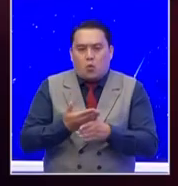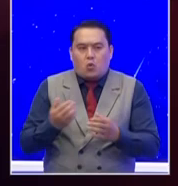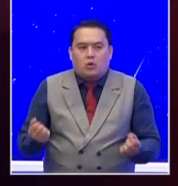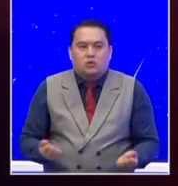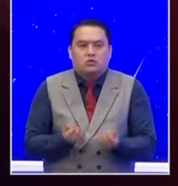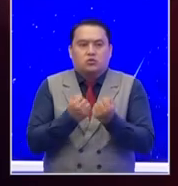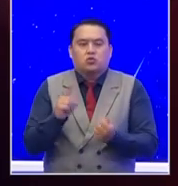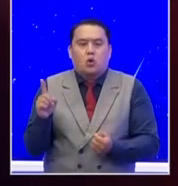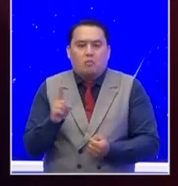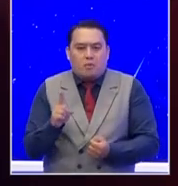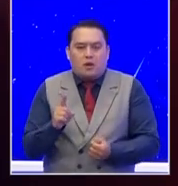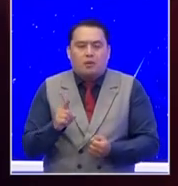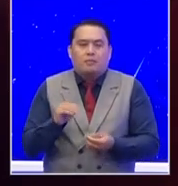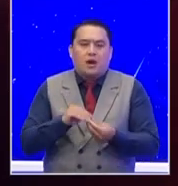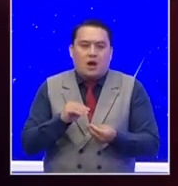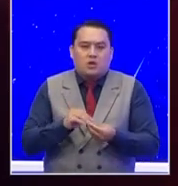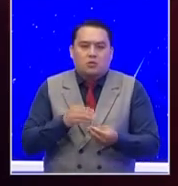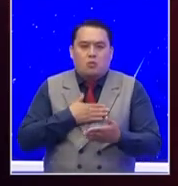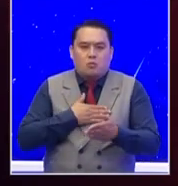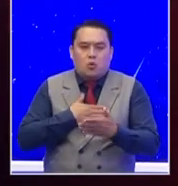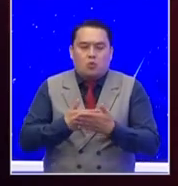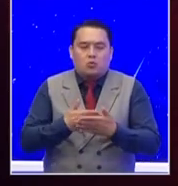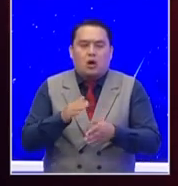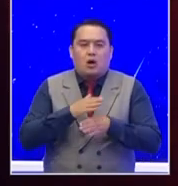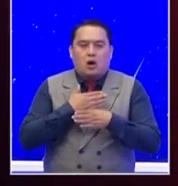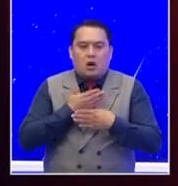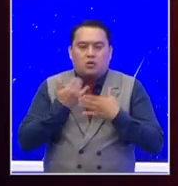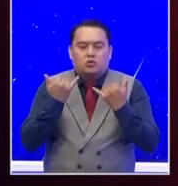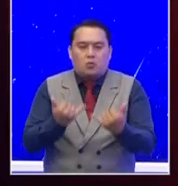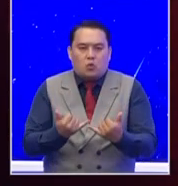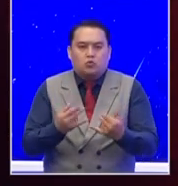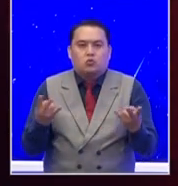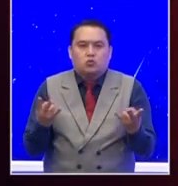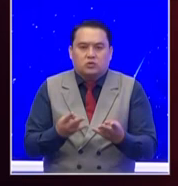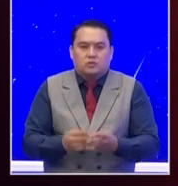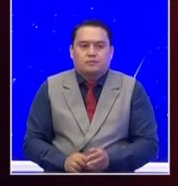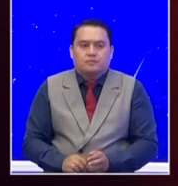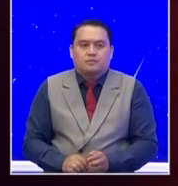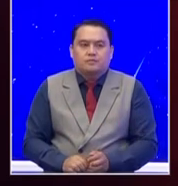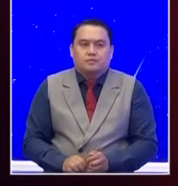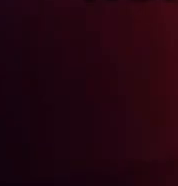чтобы екатерина как и прежде вела полноценную жизнь посвящая ее помощи нуждающимся